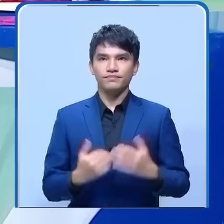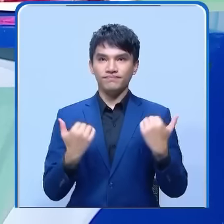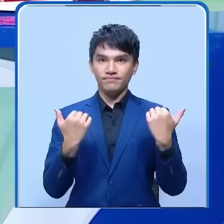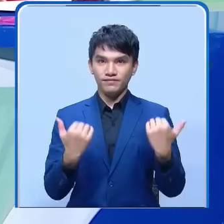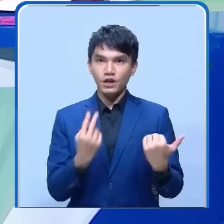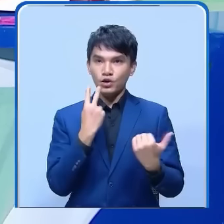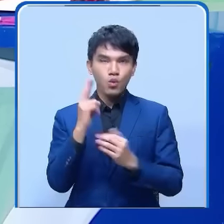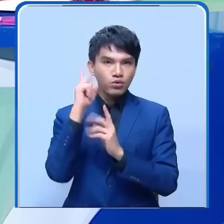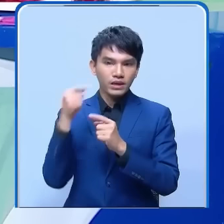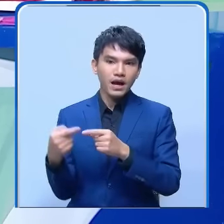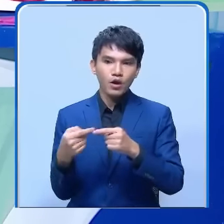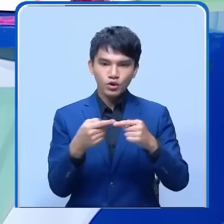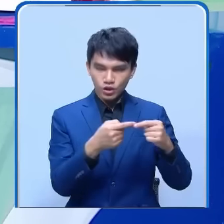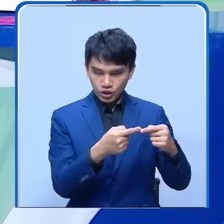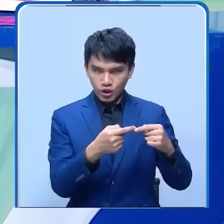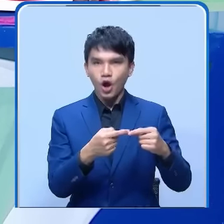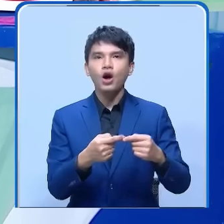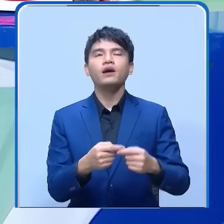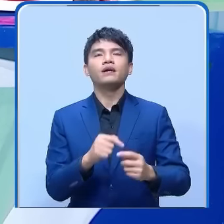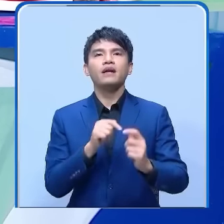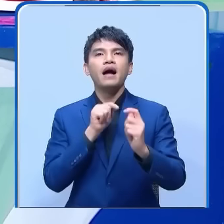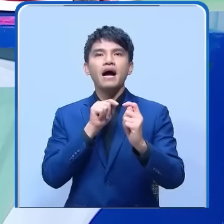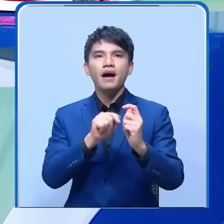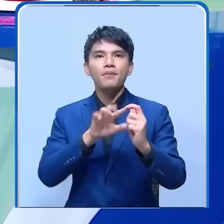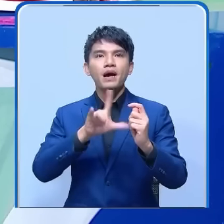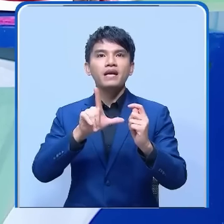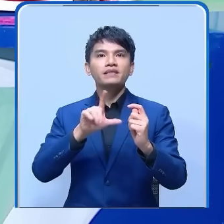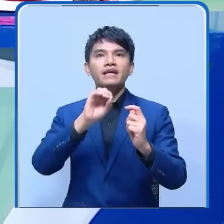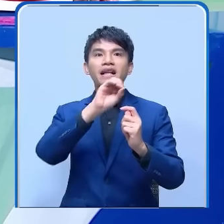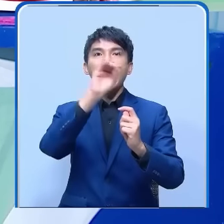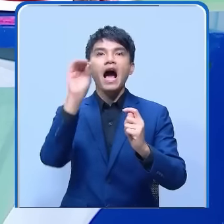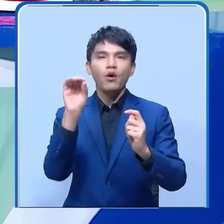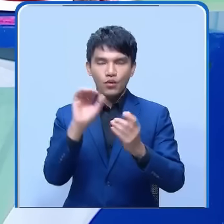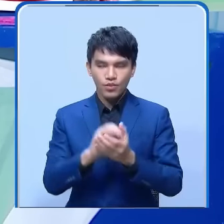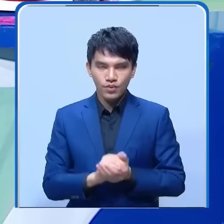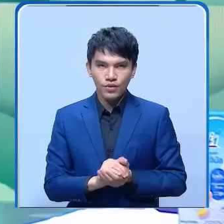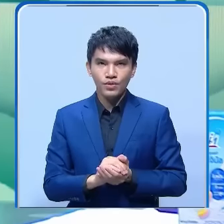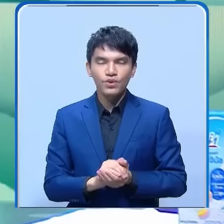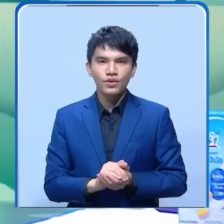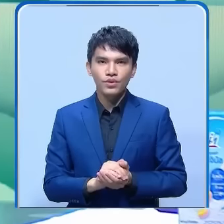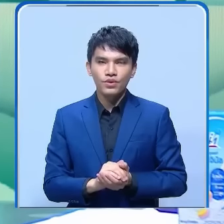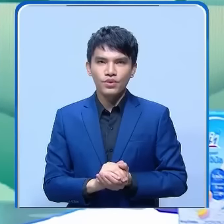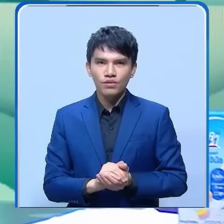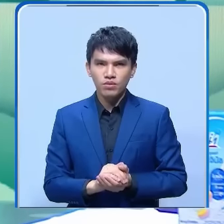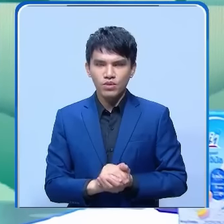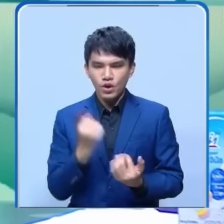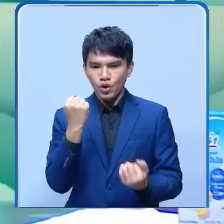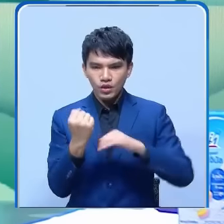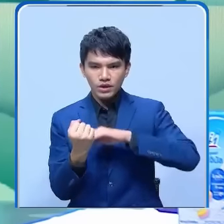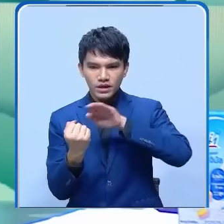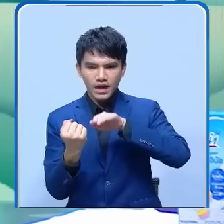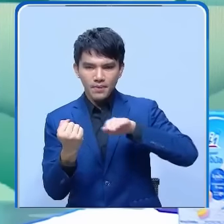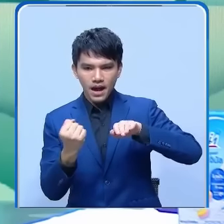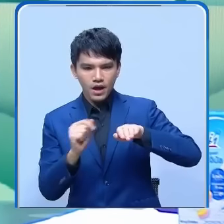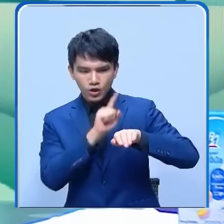พาไปที่เชียงดาวจังหวัดเชียงใหม่เจ้าหน้าที่เขาลาดตระเวนกันอยู่ไปเจอรถกระบะต้องสงสัยขอตรวจสอบกันนิดนึงไ